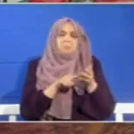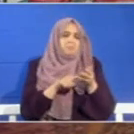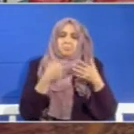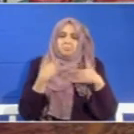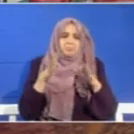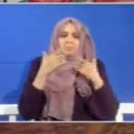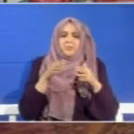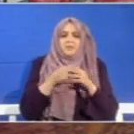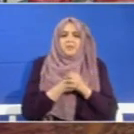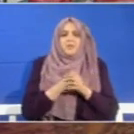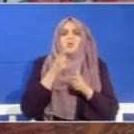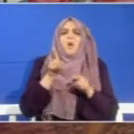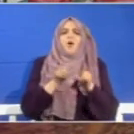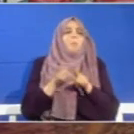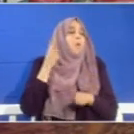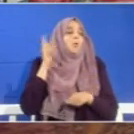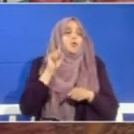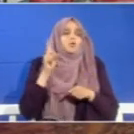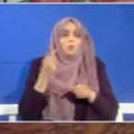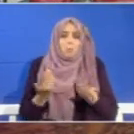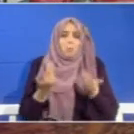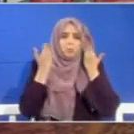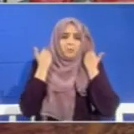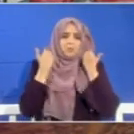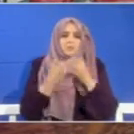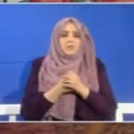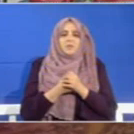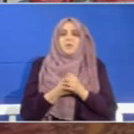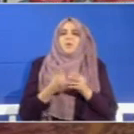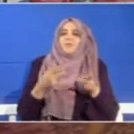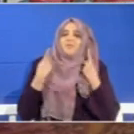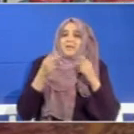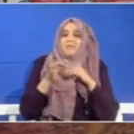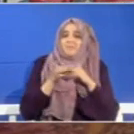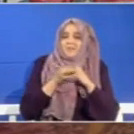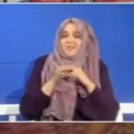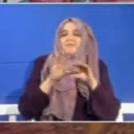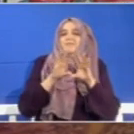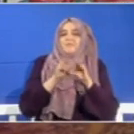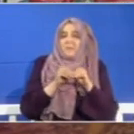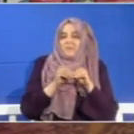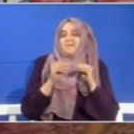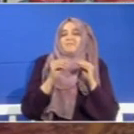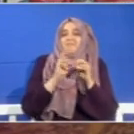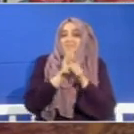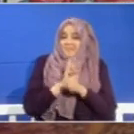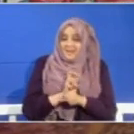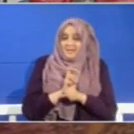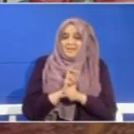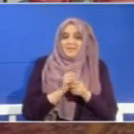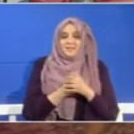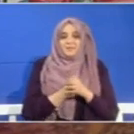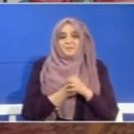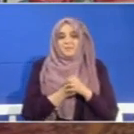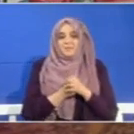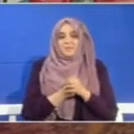عرض نخليها، ردي روحك ما سمعتيهاش خلاص، وعيشي في بيتك وحافظي على دارك وحال على زوجك. وبالغي